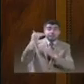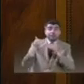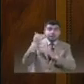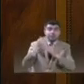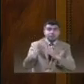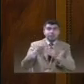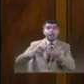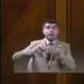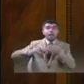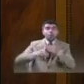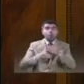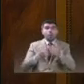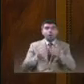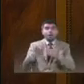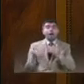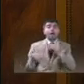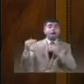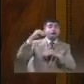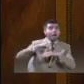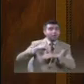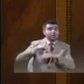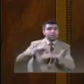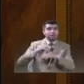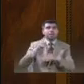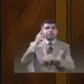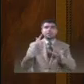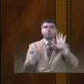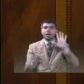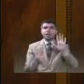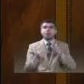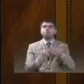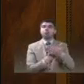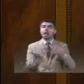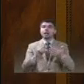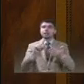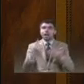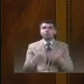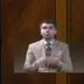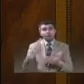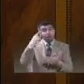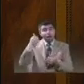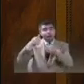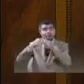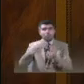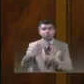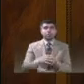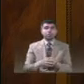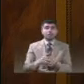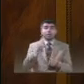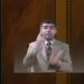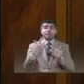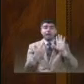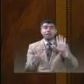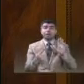والكهرباء، العجز شحال غادي يكون عاوتاني؟ 17 مليار ديال الدرهم اضافيه فيما اذكر. إذا كان 17 ديال المليار ديال